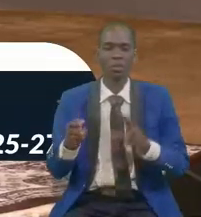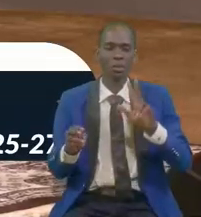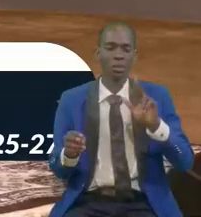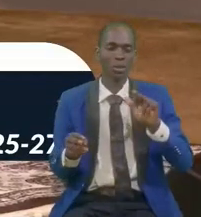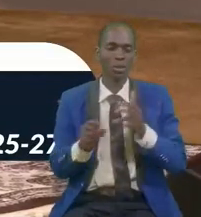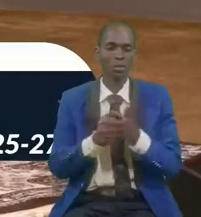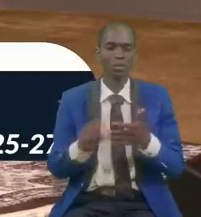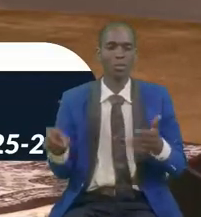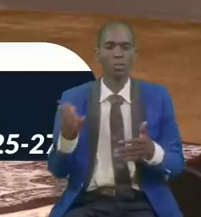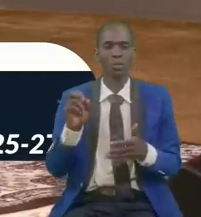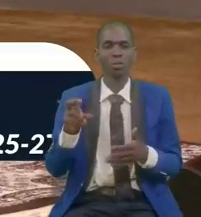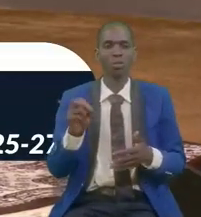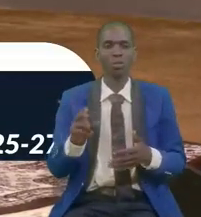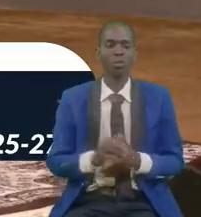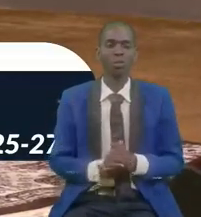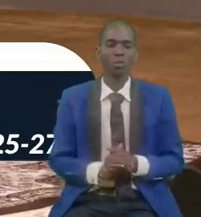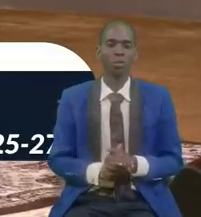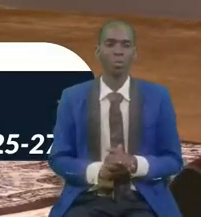verset 12.